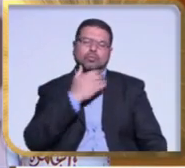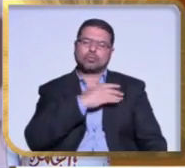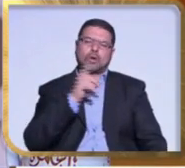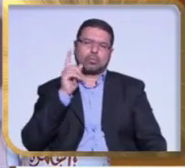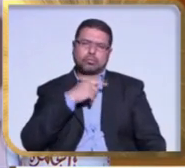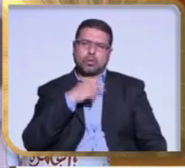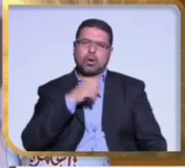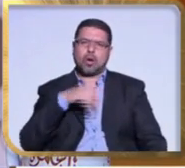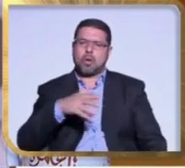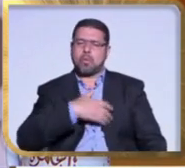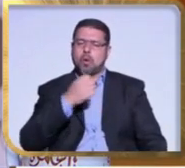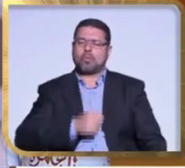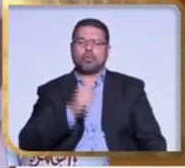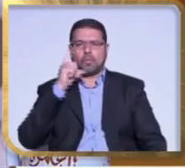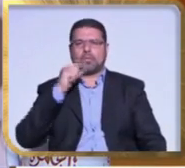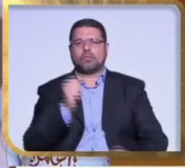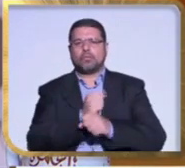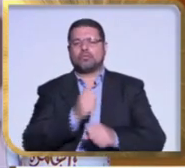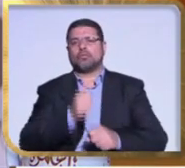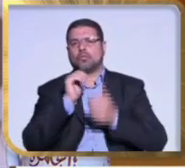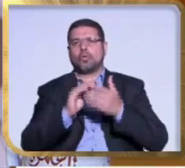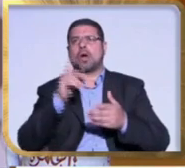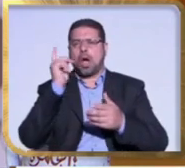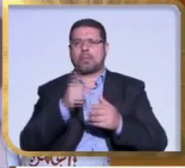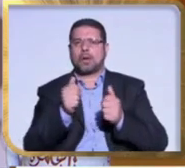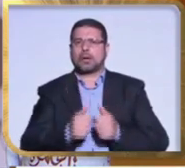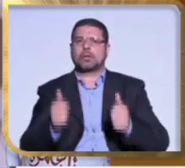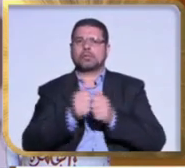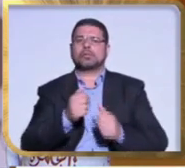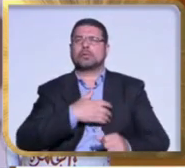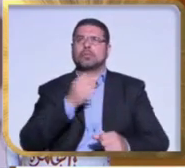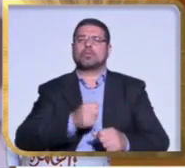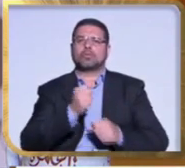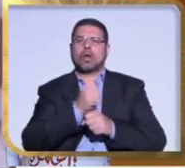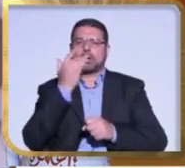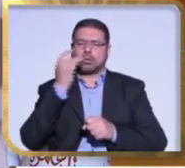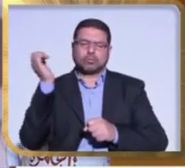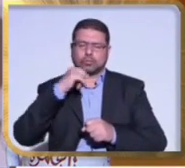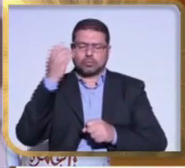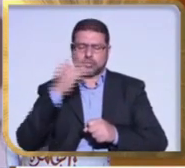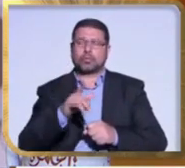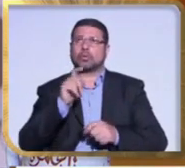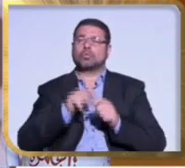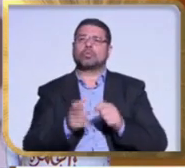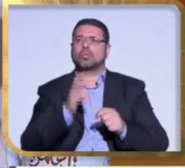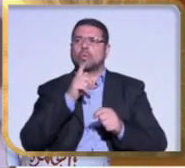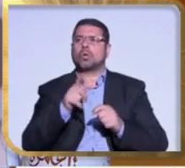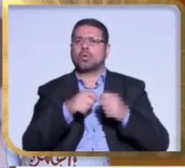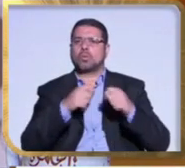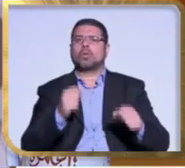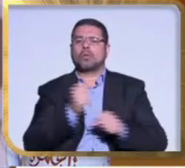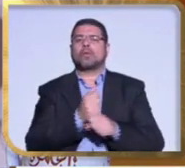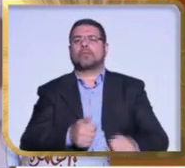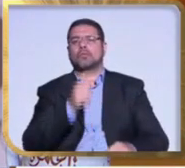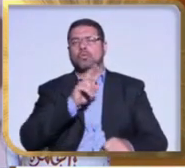المؤمنون لعلكم تفلحون فامر اهل الايمان بدوام التوبه لله تعالى وربط التوبه بالفلاح